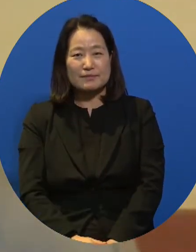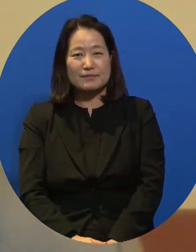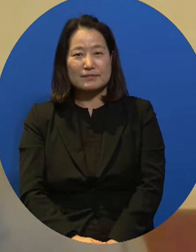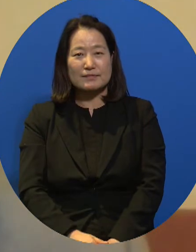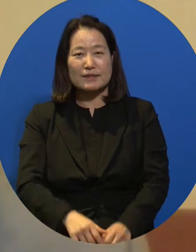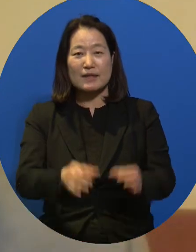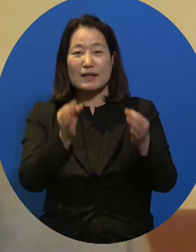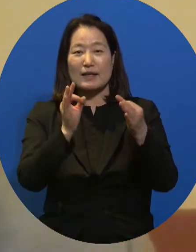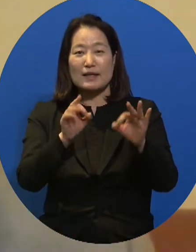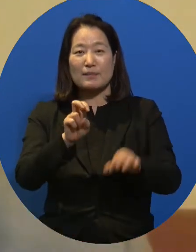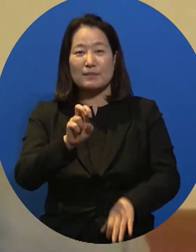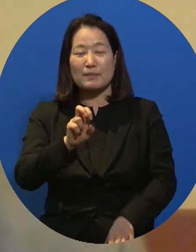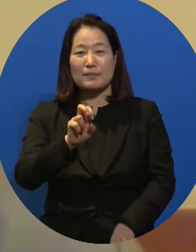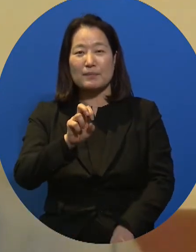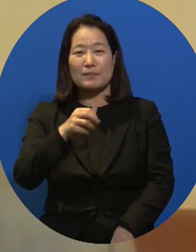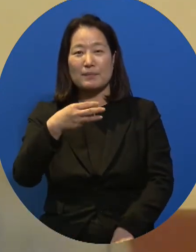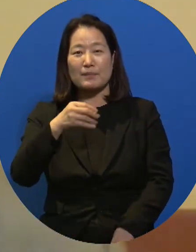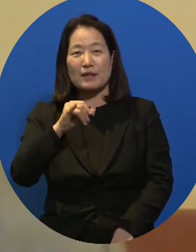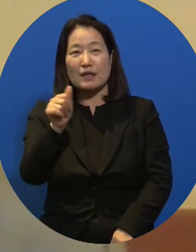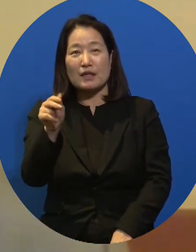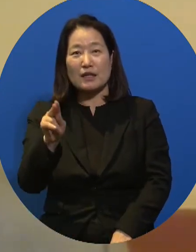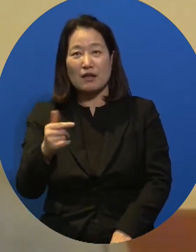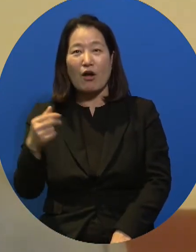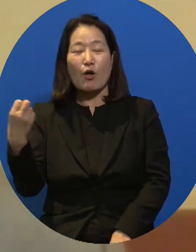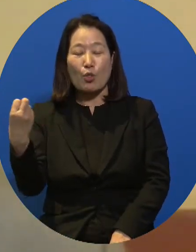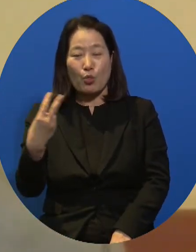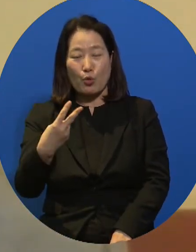김미현 님뿐만 아니라 다른 분들을